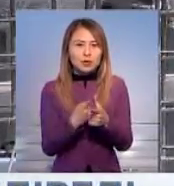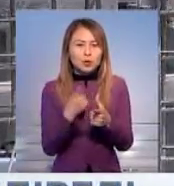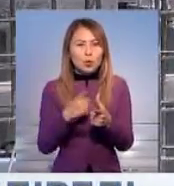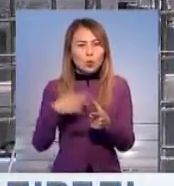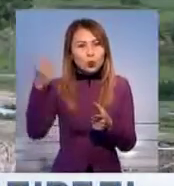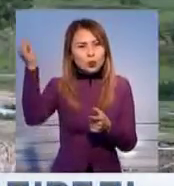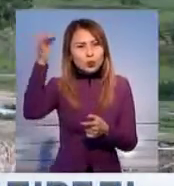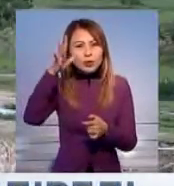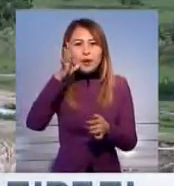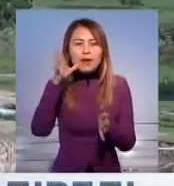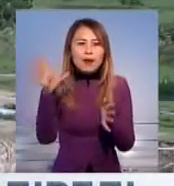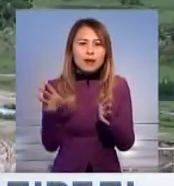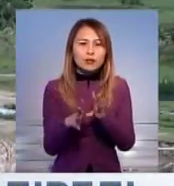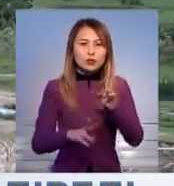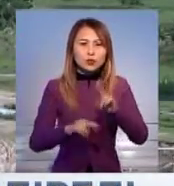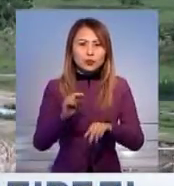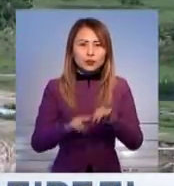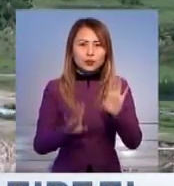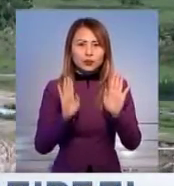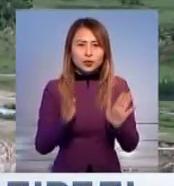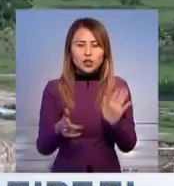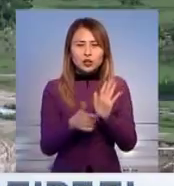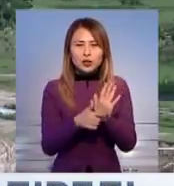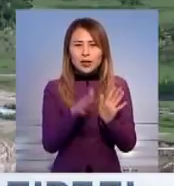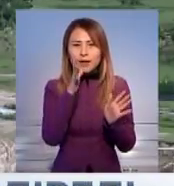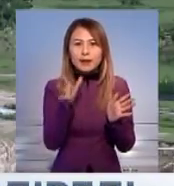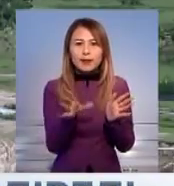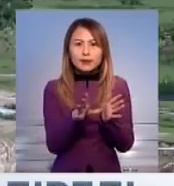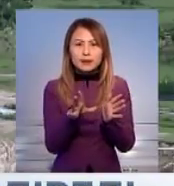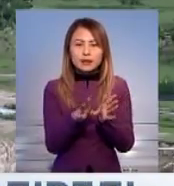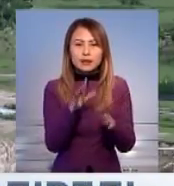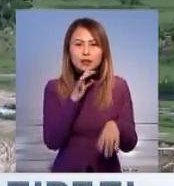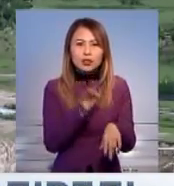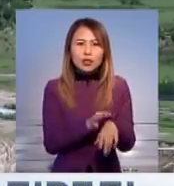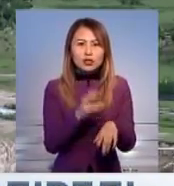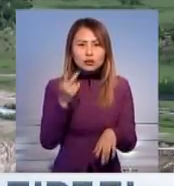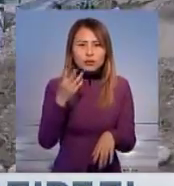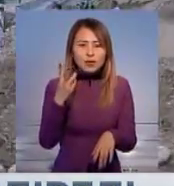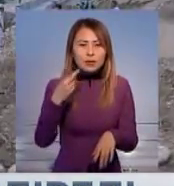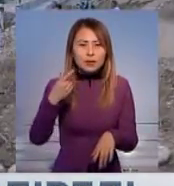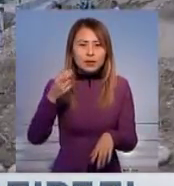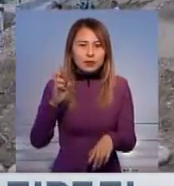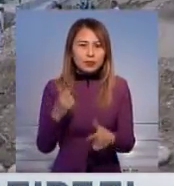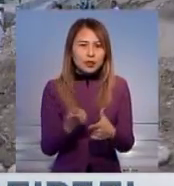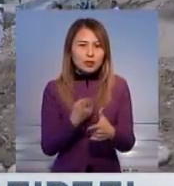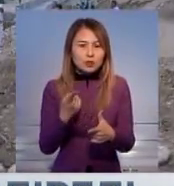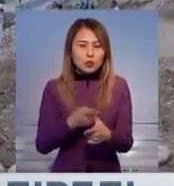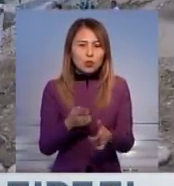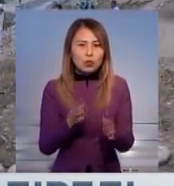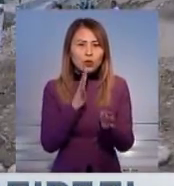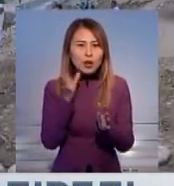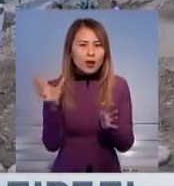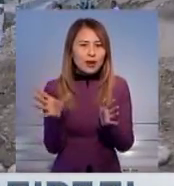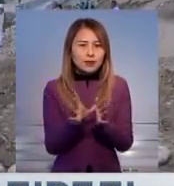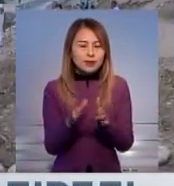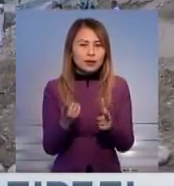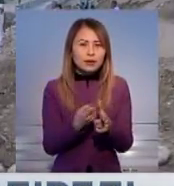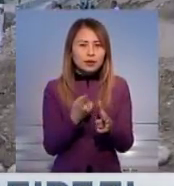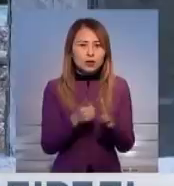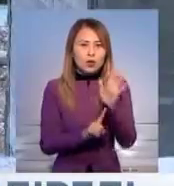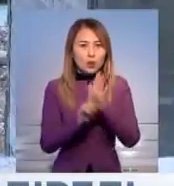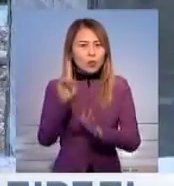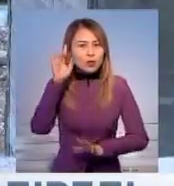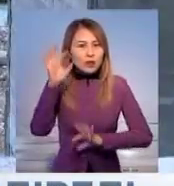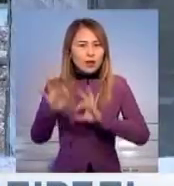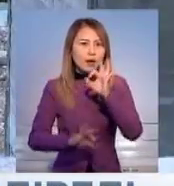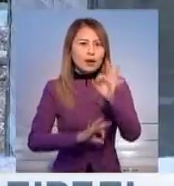электр станциясының құрылысы басталады. Сонда барлығы 7 электр станциясы сағатына 25 мегаватт электр қуатын өндіріп, ауданды электр энергиясына